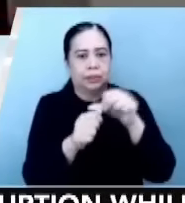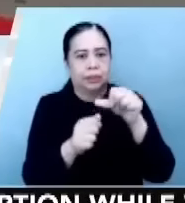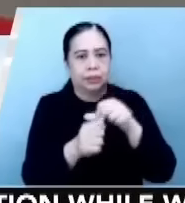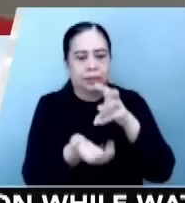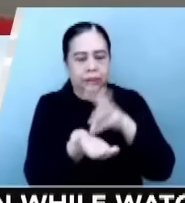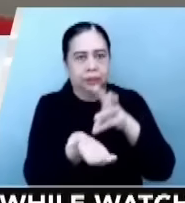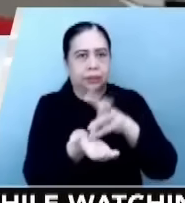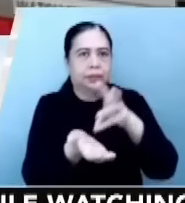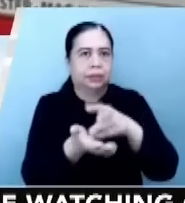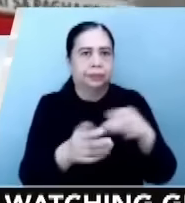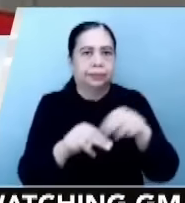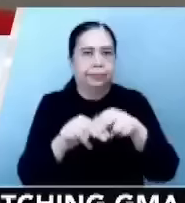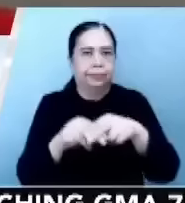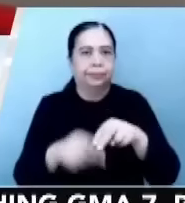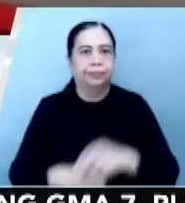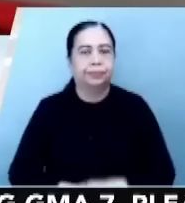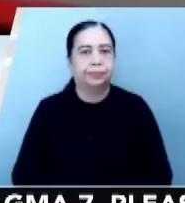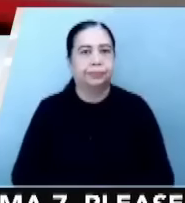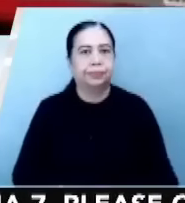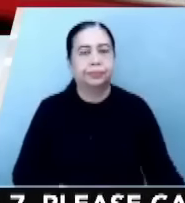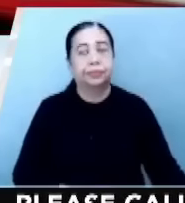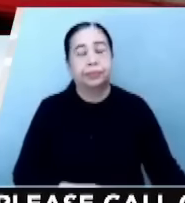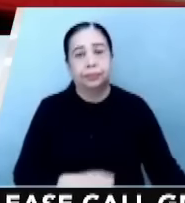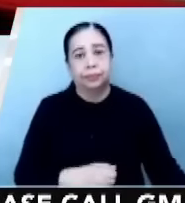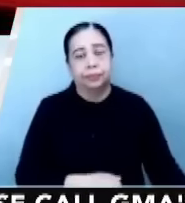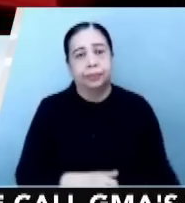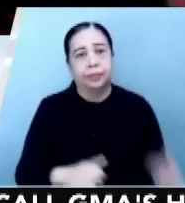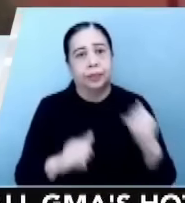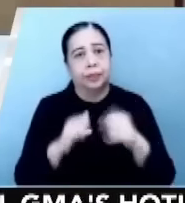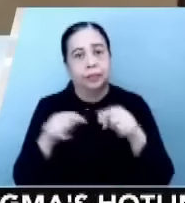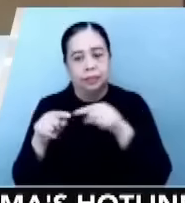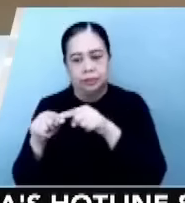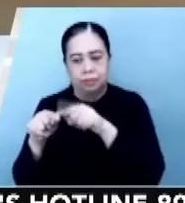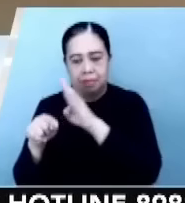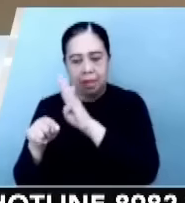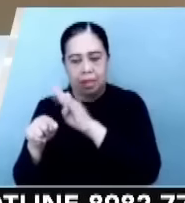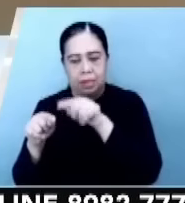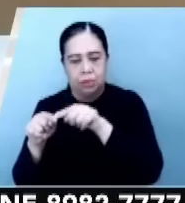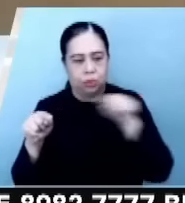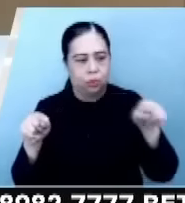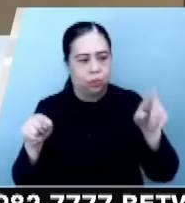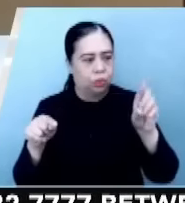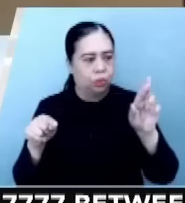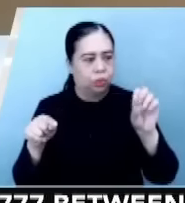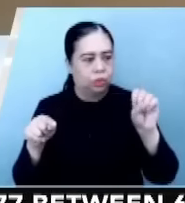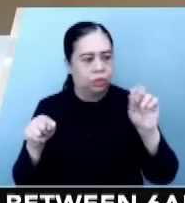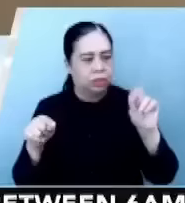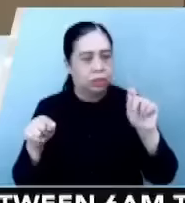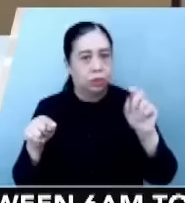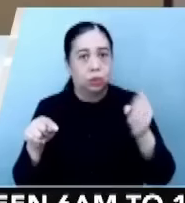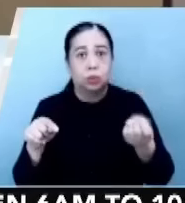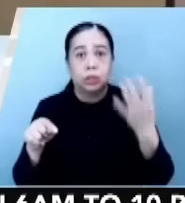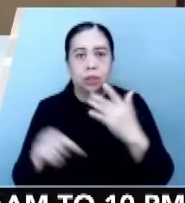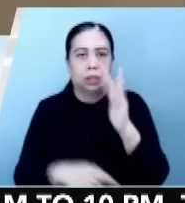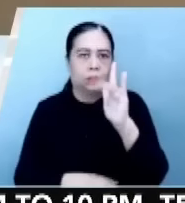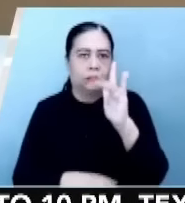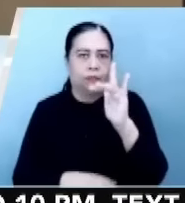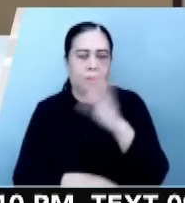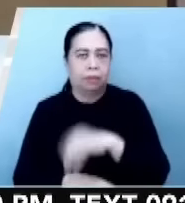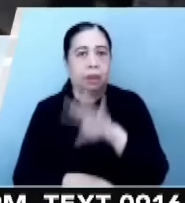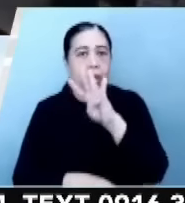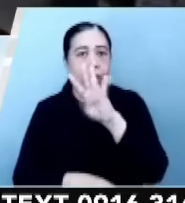kada kilometro. Ang dulo-dulong pamasahe mula sa Baclaran hanggang Dr. Santos ay 25 pesos at 45 pesos